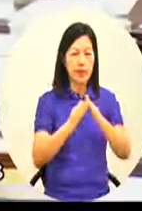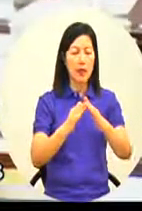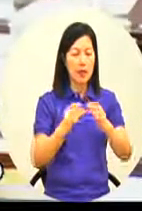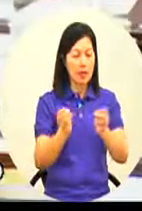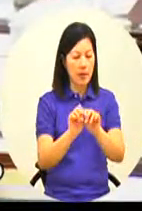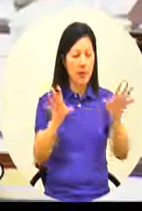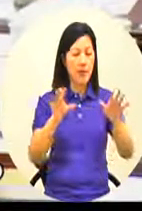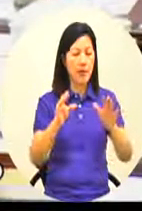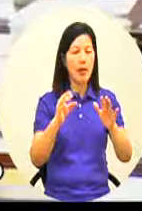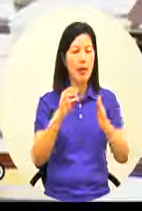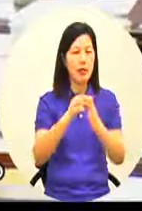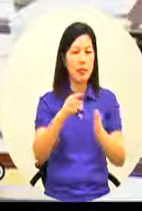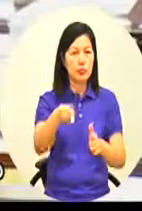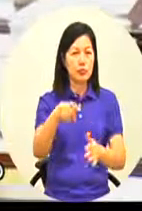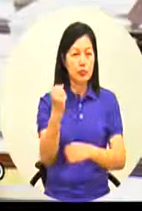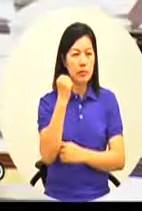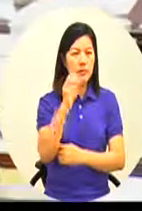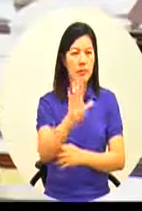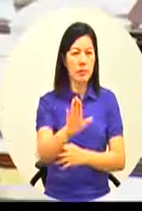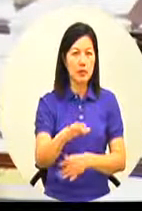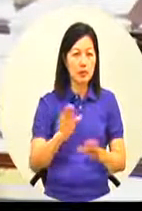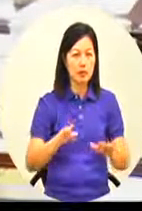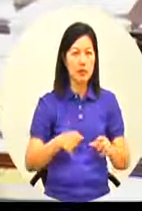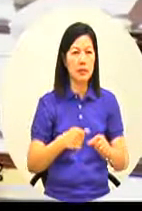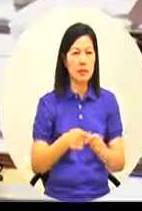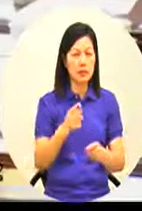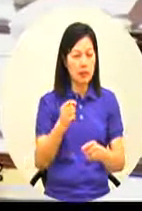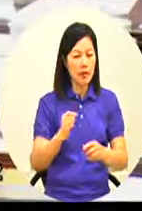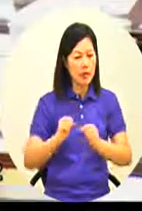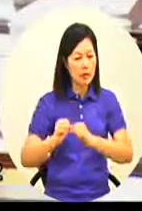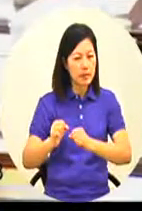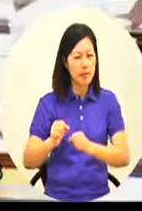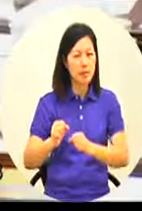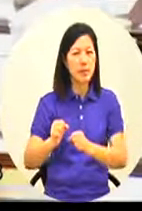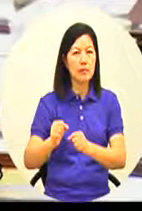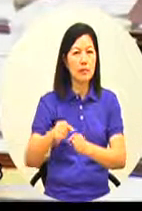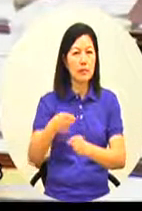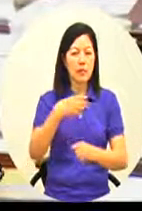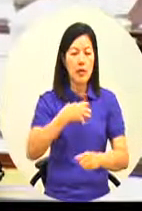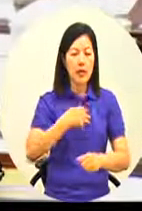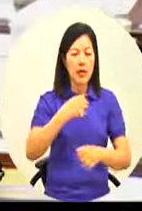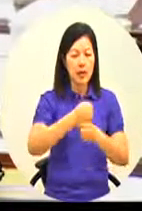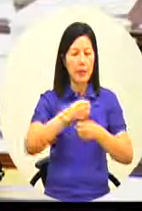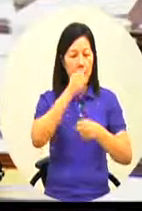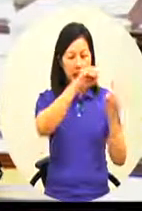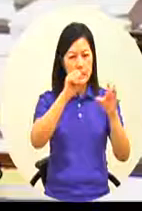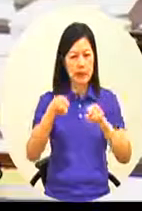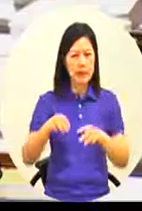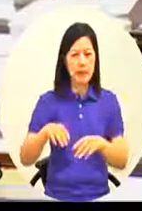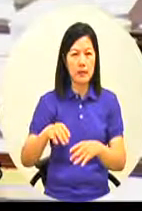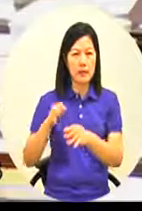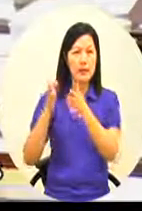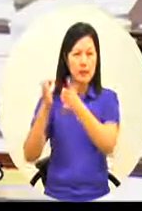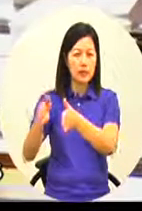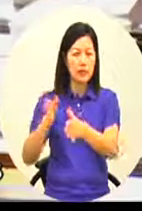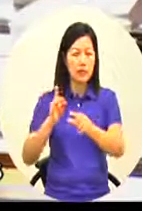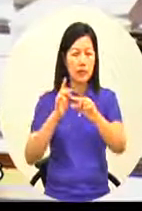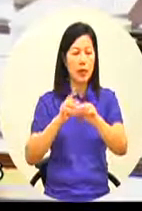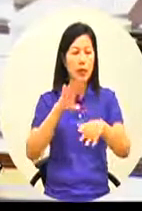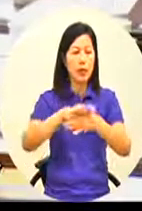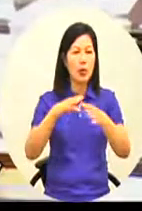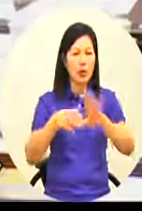力，像今年他们争取了哈马星跟文化部那边争取一个7亿的预算了，